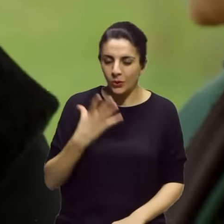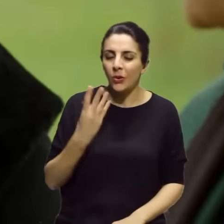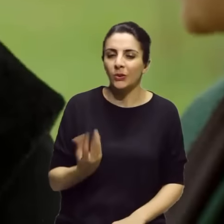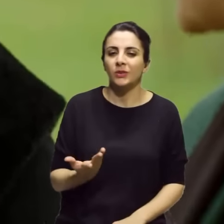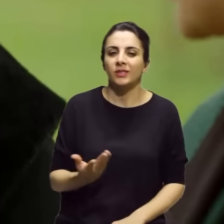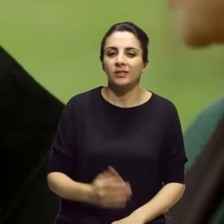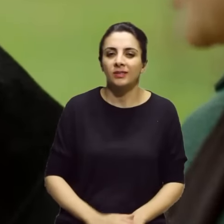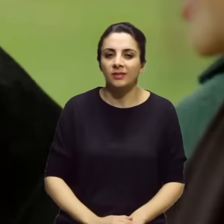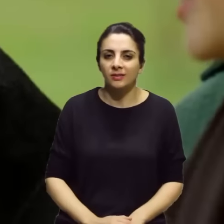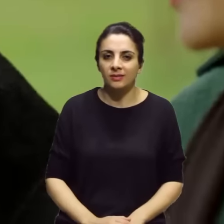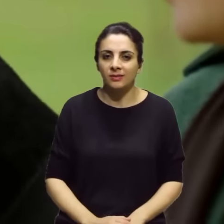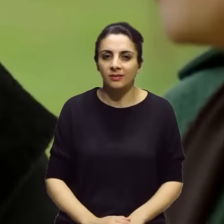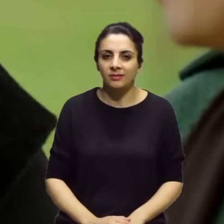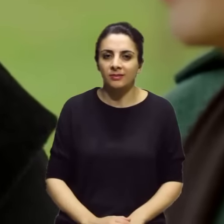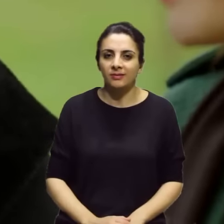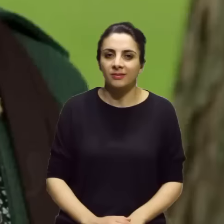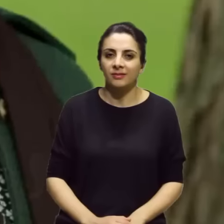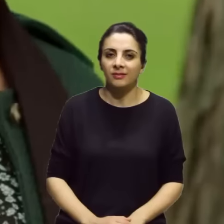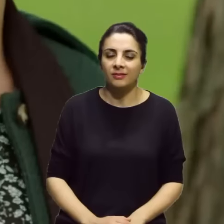be? Ya...